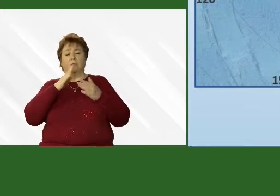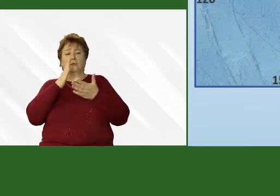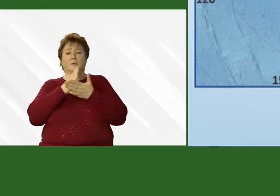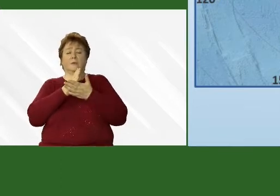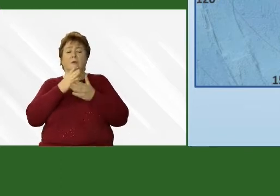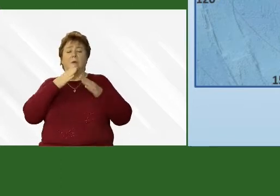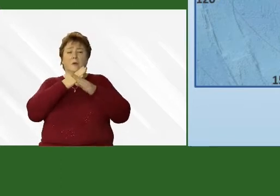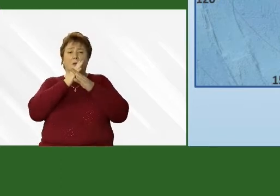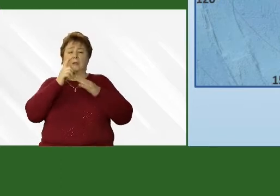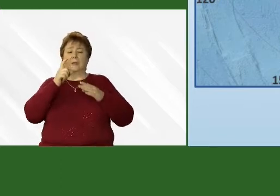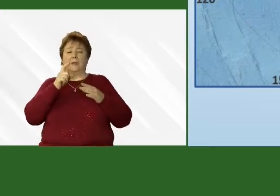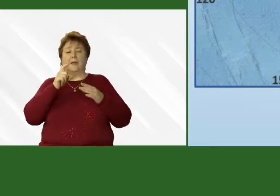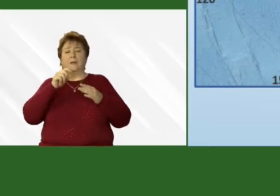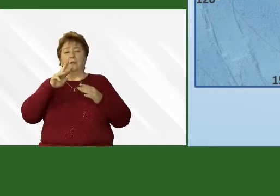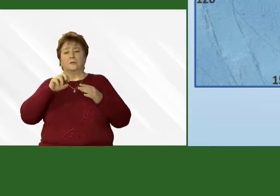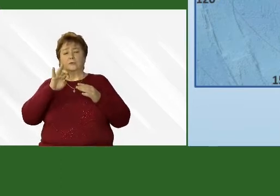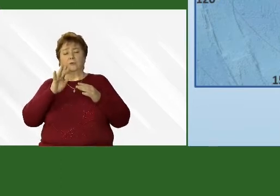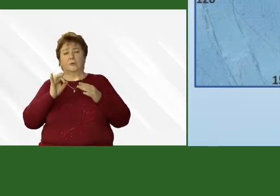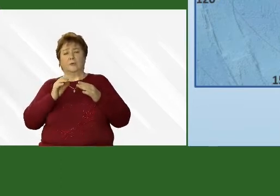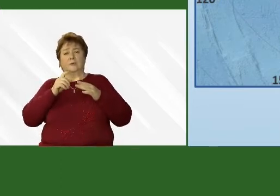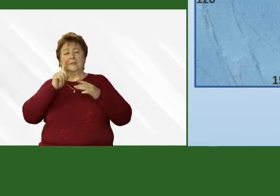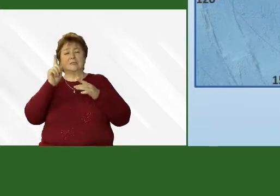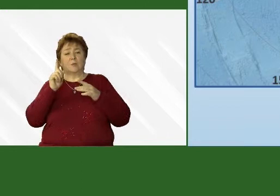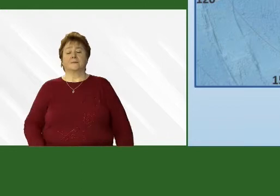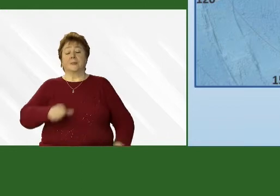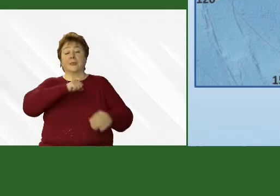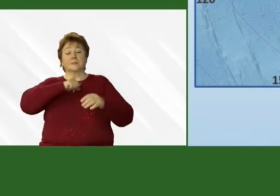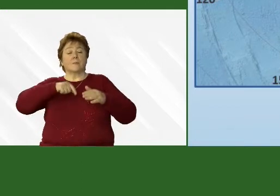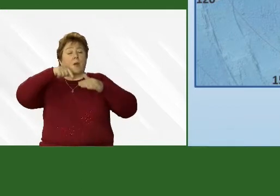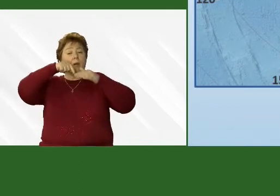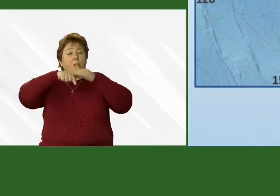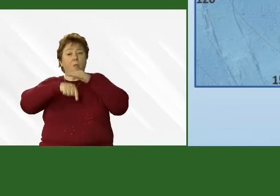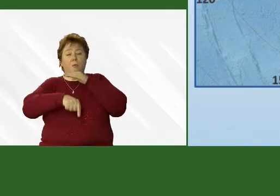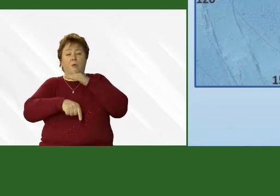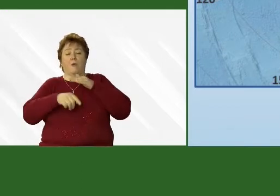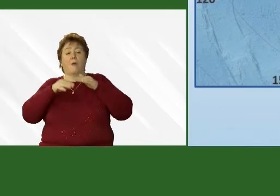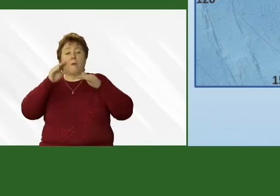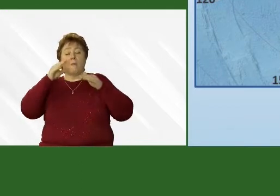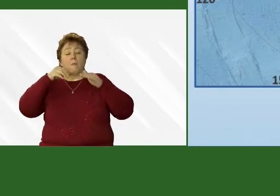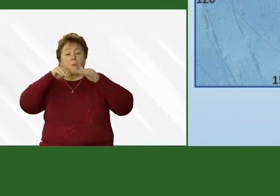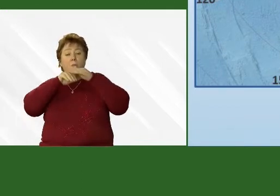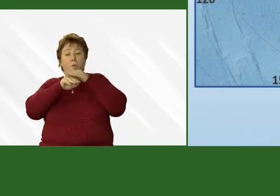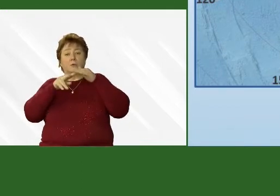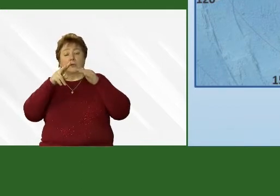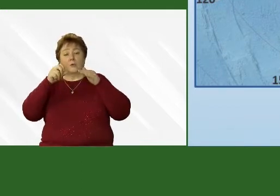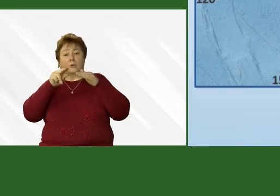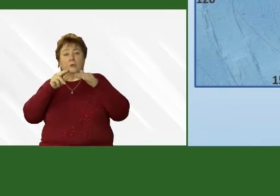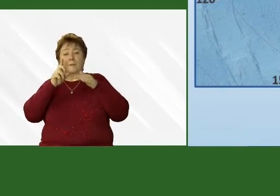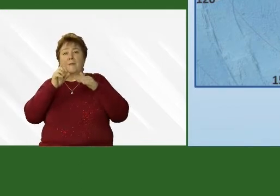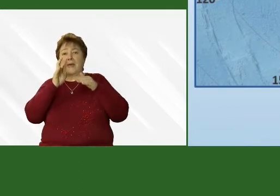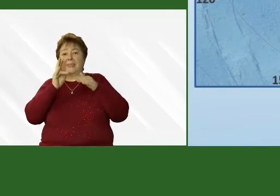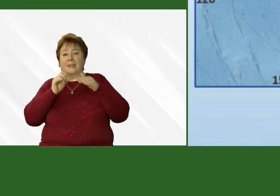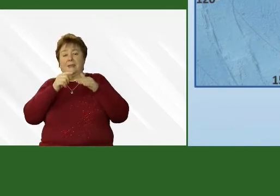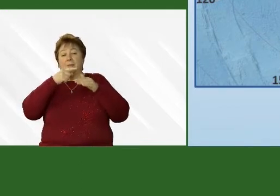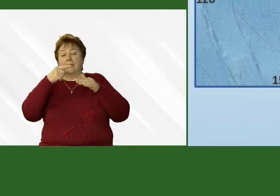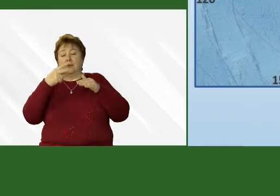Находится в горах Элсуэрт в Западной Антарктиде. Самая глубокая подледная впадина – Бентли,